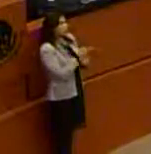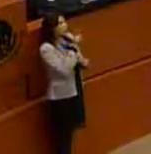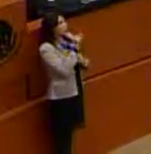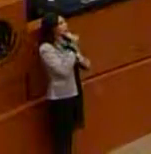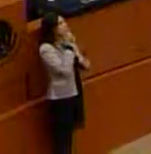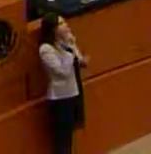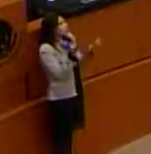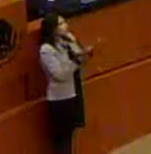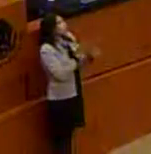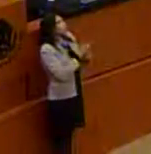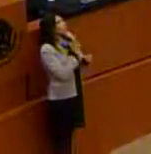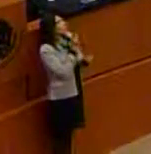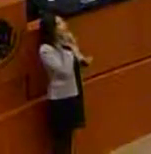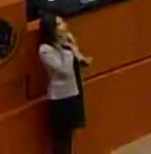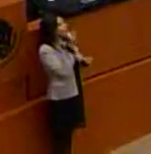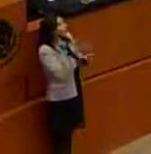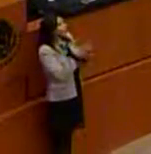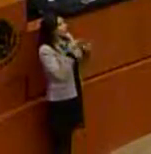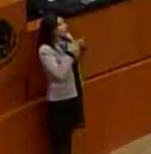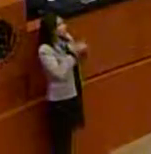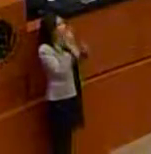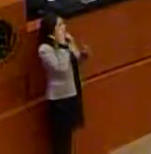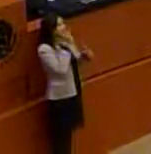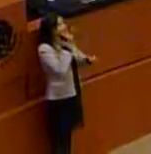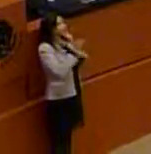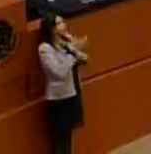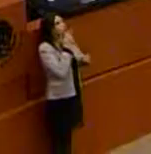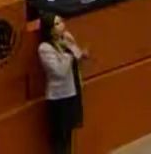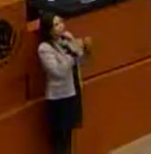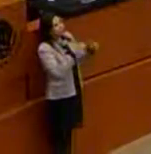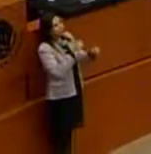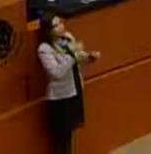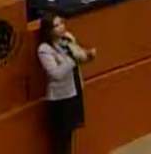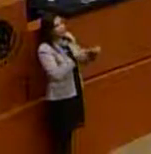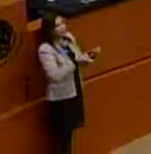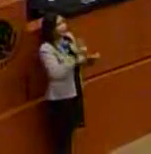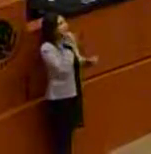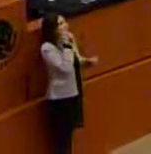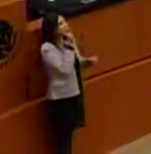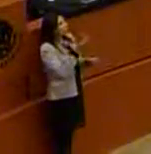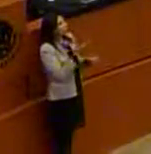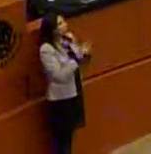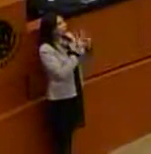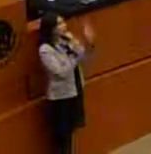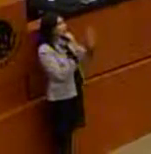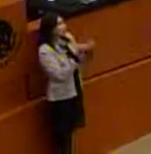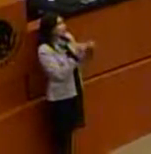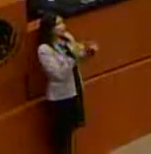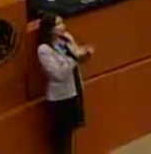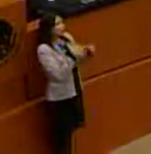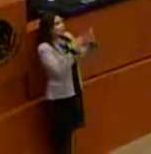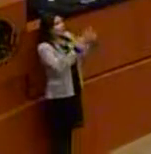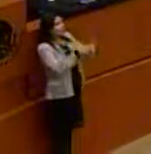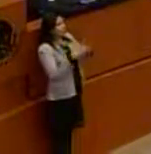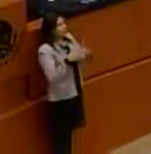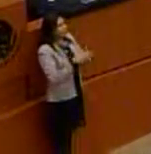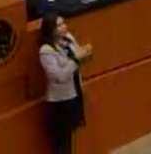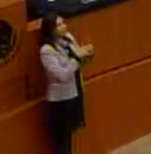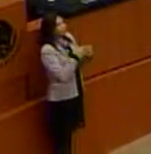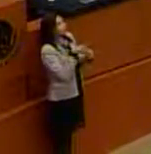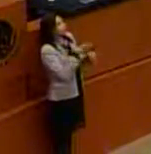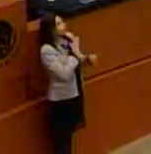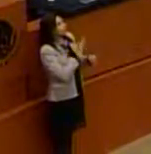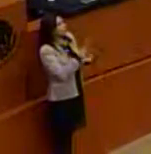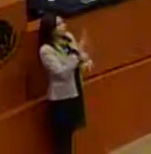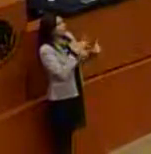qu'elle est attachée au principe de la protection sociale et souhaite conserver une paix sociale qui permette aux entreprises et à l'économie d'être performants. Pourtant, il y a bien aujourd'hui